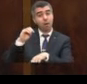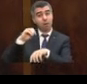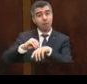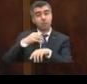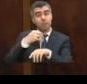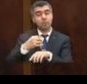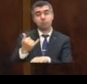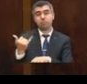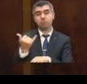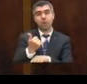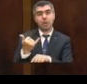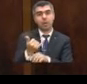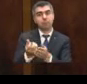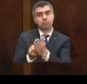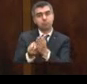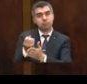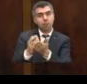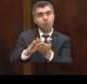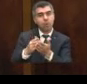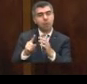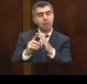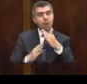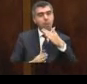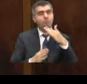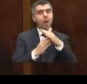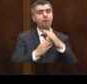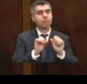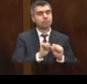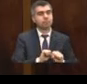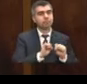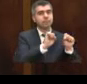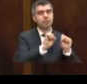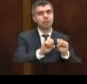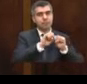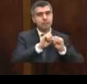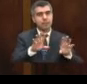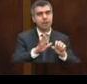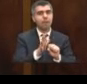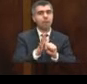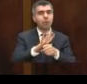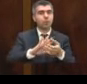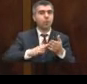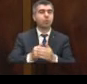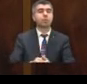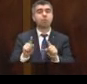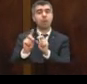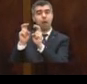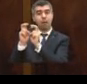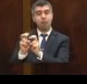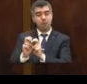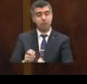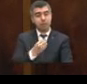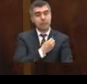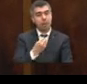بنجاح مؤسساتنا في تدبير الجائحة للحد من تداعيات الاقتصادية والمالية. فلم تنهار مؤسساتنا الصحية